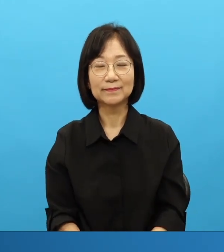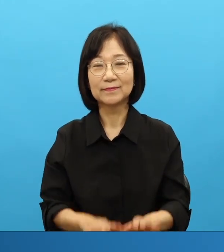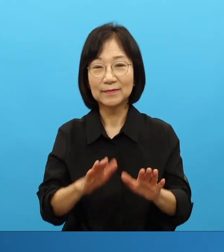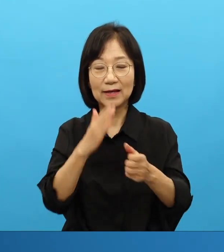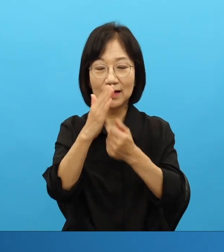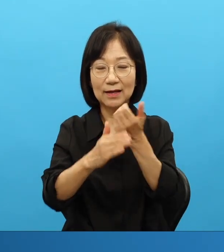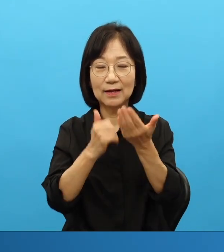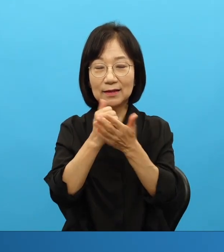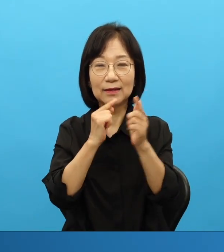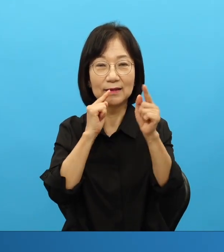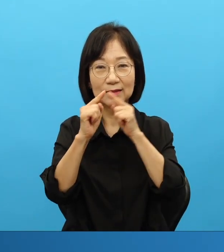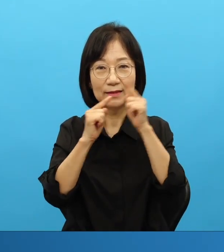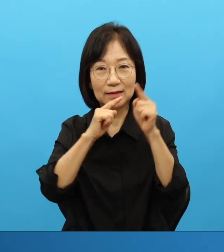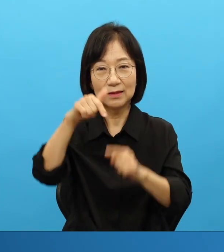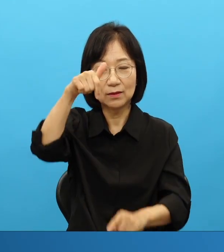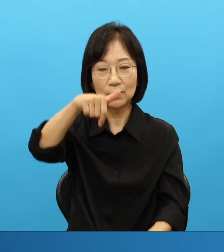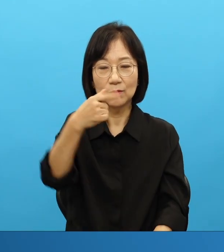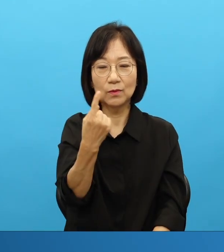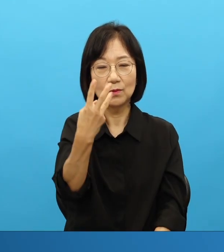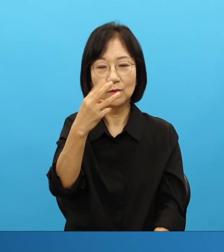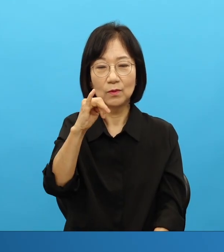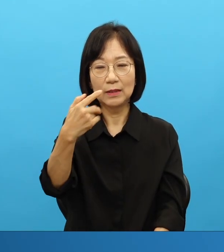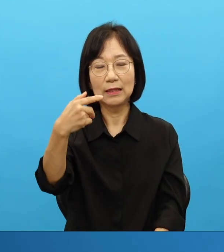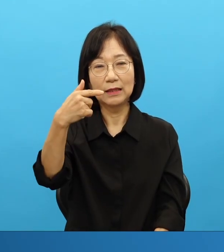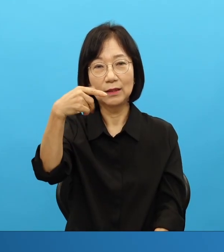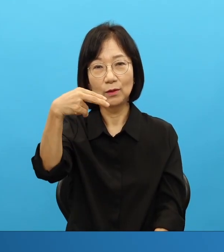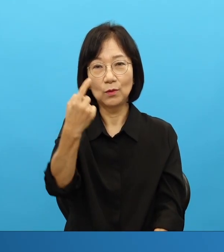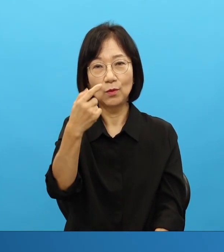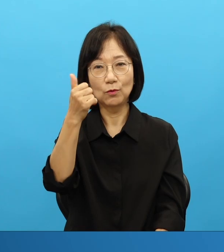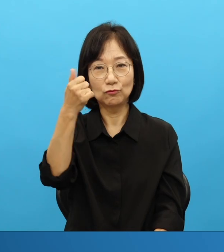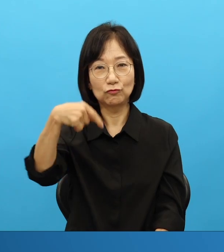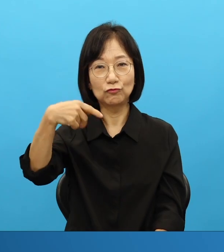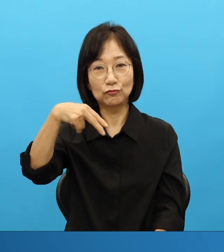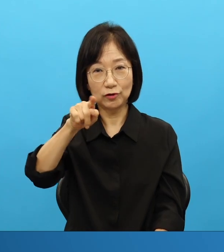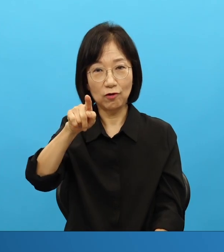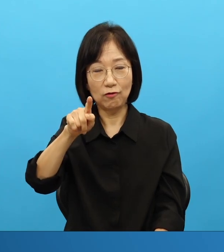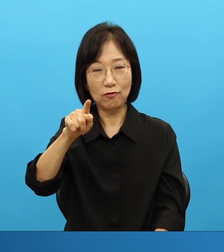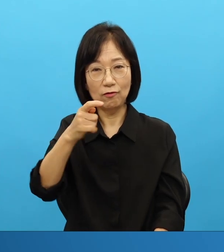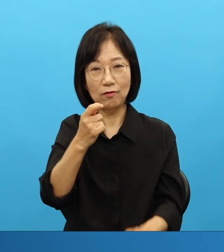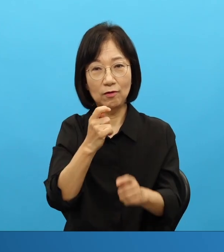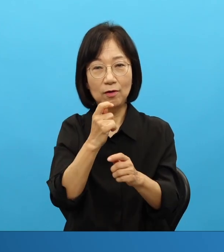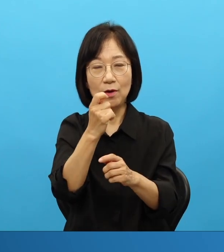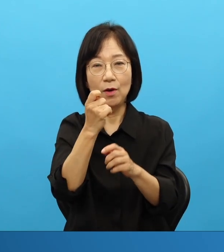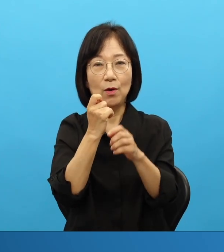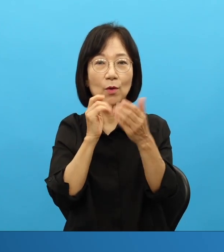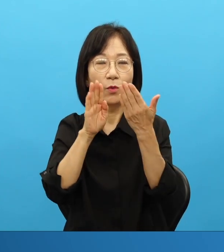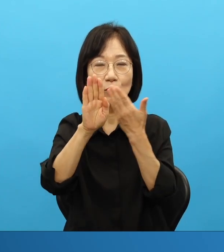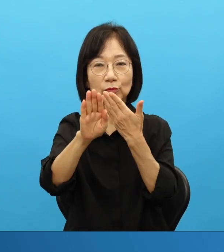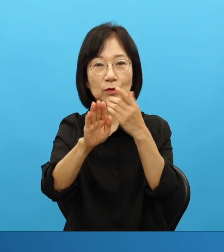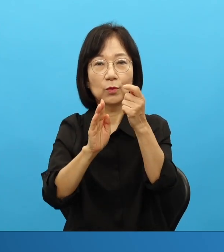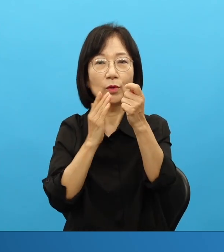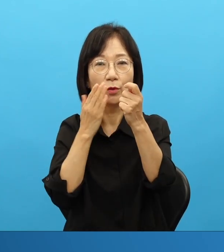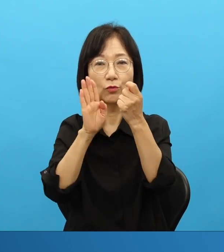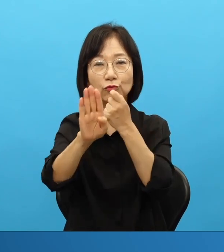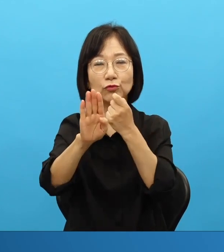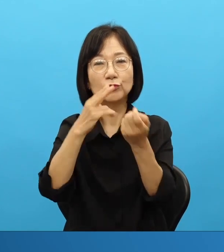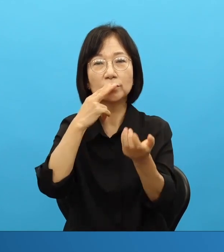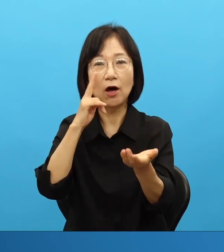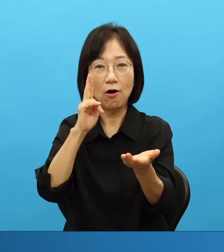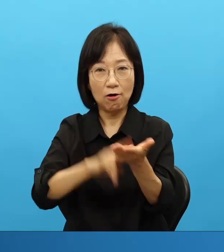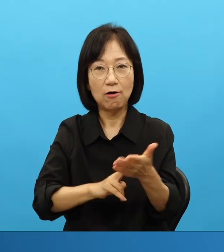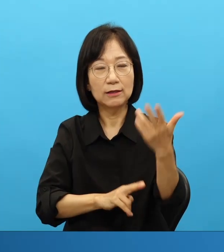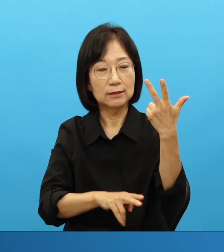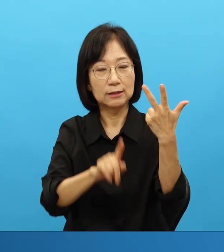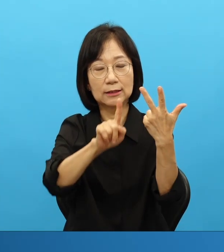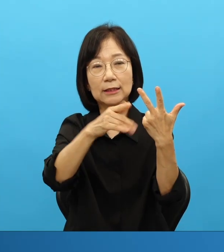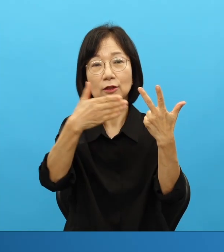성취될 하나님의 말씀은 고린도후서 7장 1절에서 9절의 말씀입니다. The word of God's covenant that will be fulfilled is 2 Corinthians chapter 7 verses 1 to